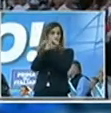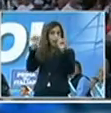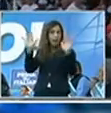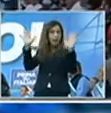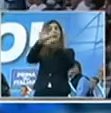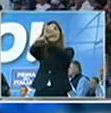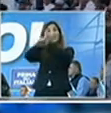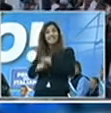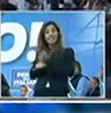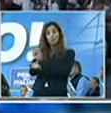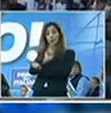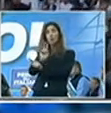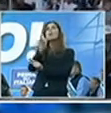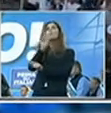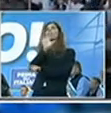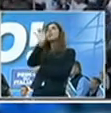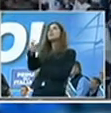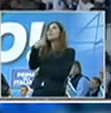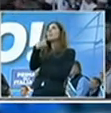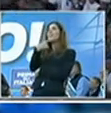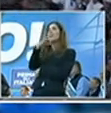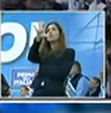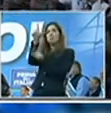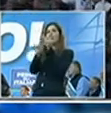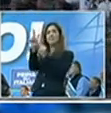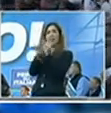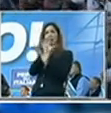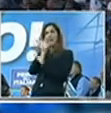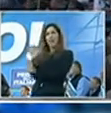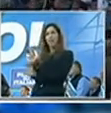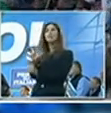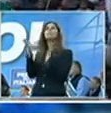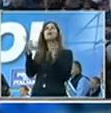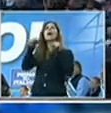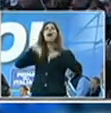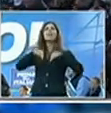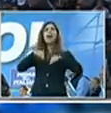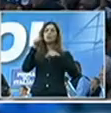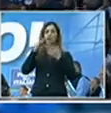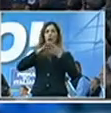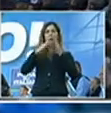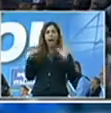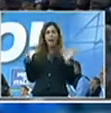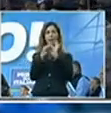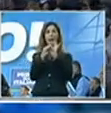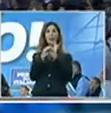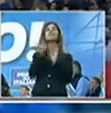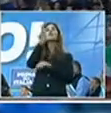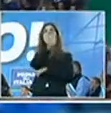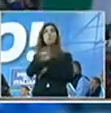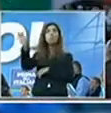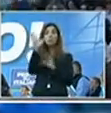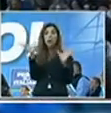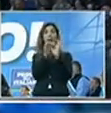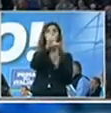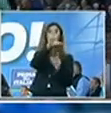portato fortuna e soprattutto politicamente si è dimostrata assolutamente sterile. Con la crisi di governo ha raggiunto l'acme del consenso